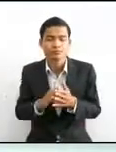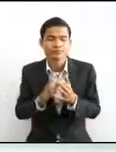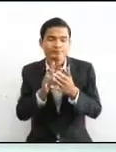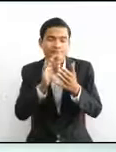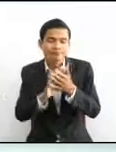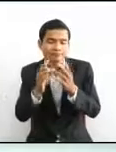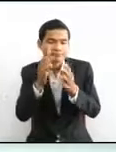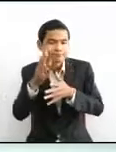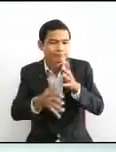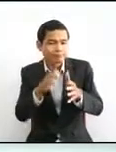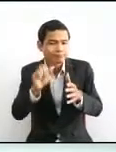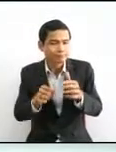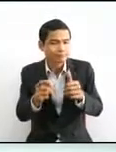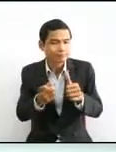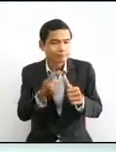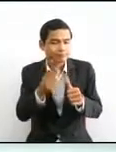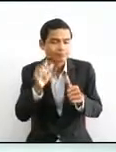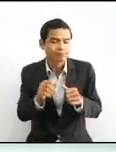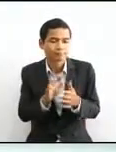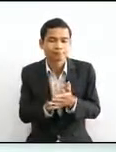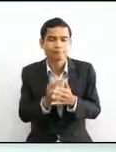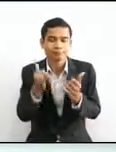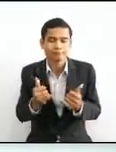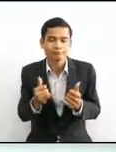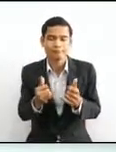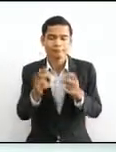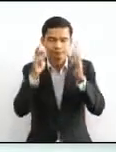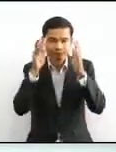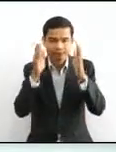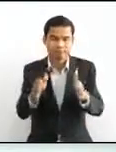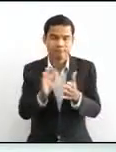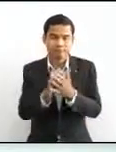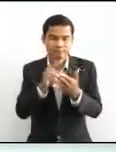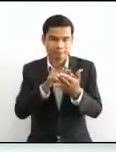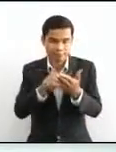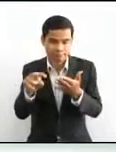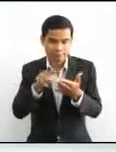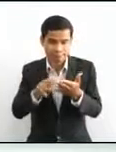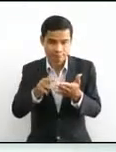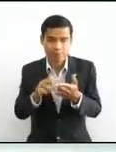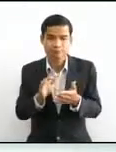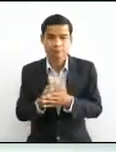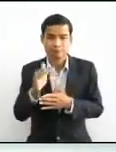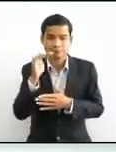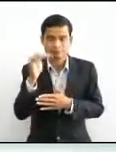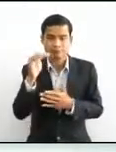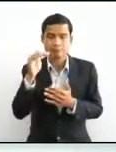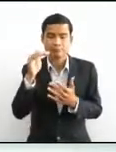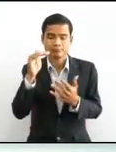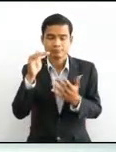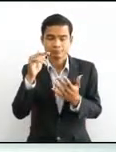mình nhăn á chà lại con tự ở khả ní chăm sẽ đâm này cô ăn á ta so